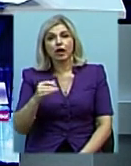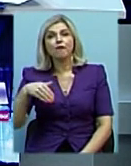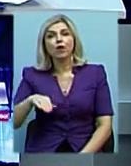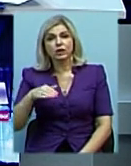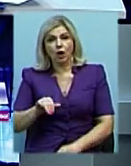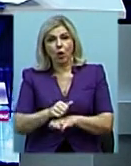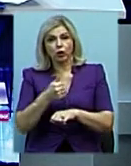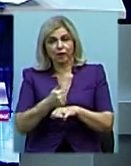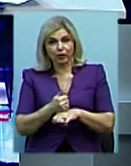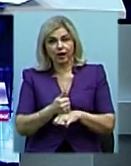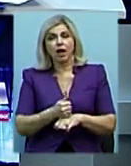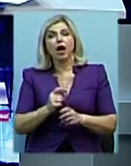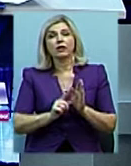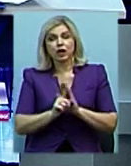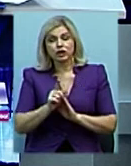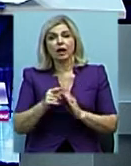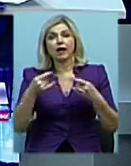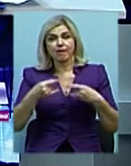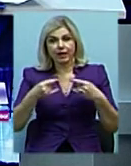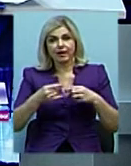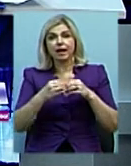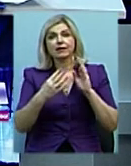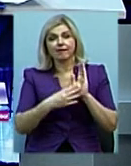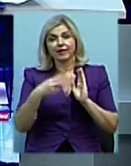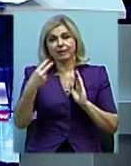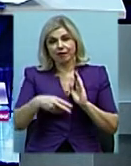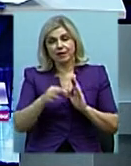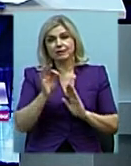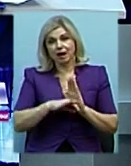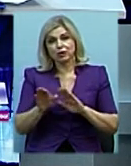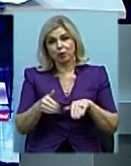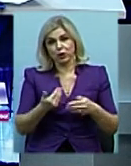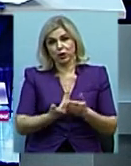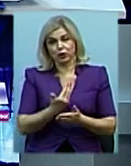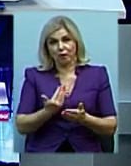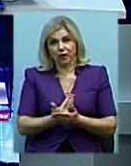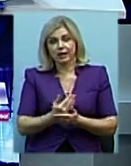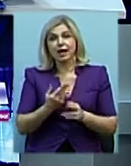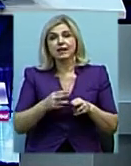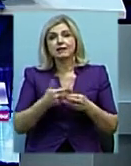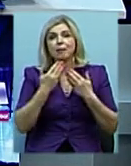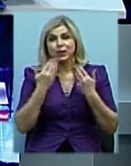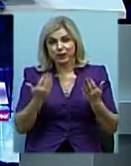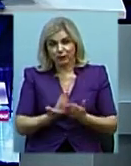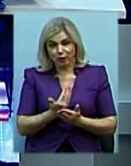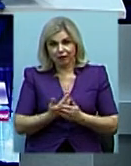Віталієм Луковим. Початок прямого ефіру вже о 19:20, одразу після новин. І це були всі